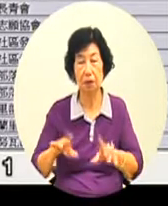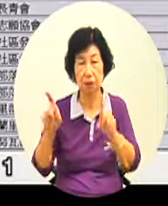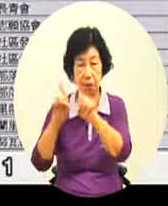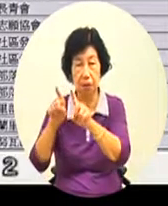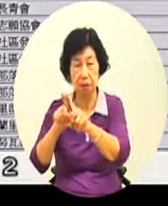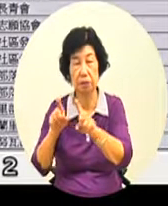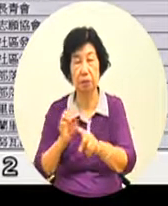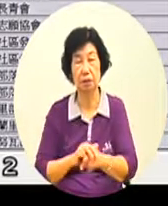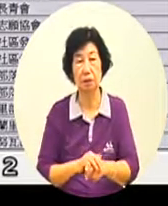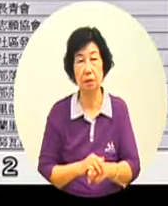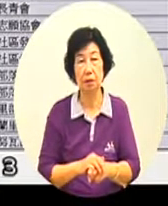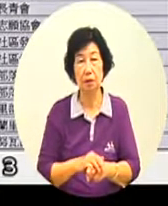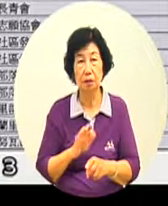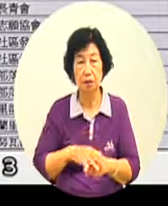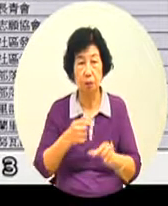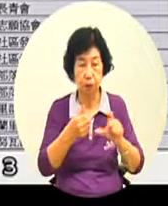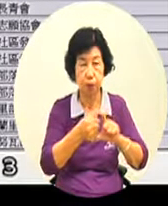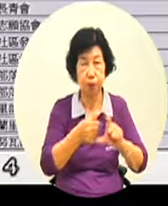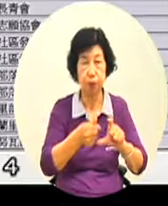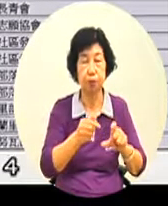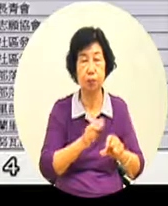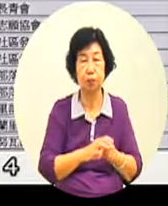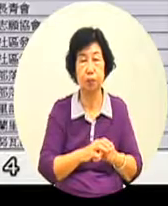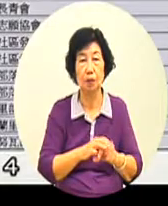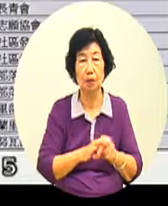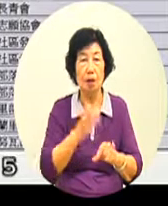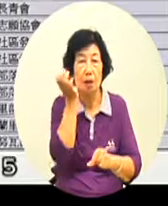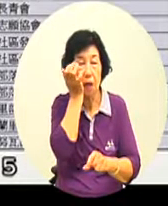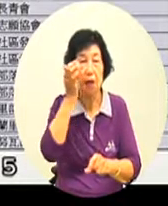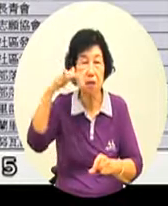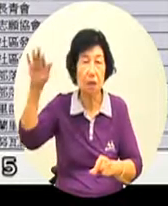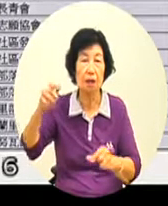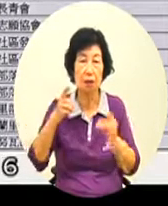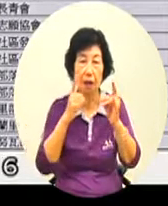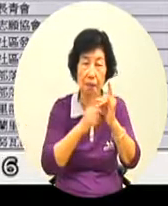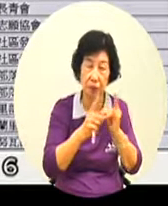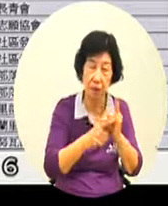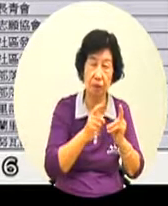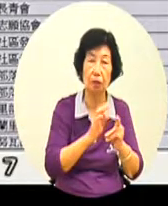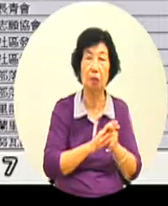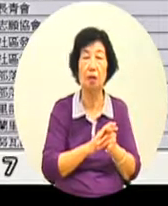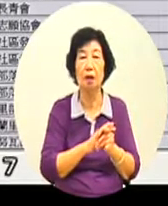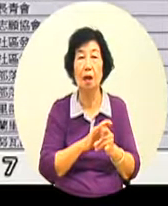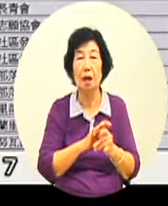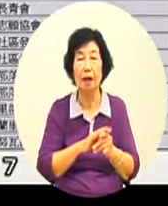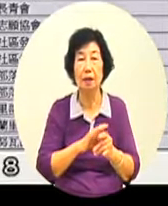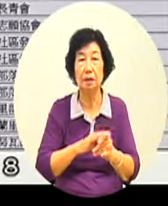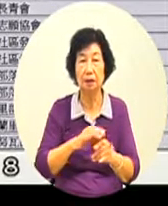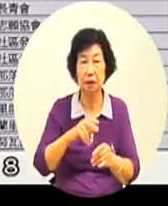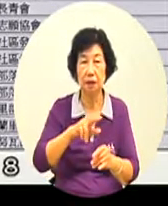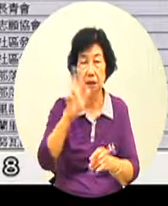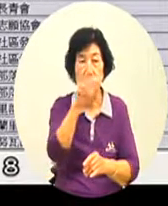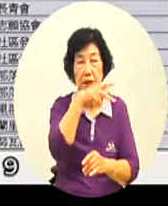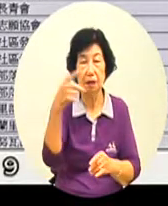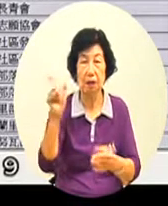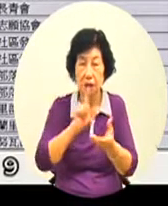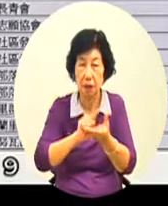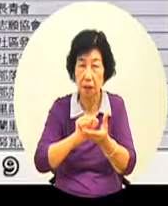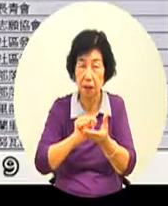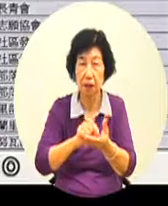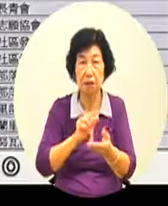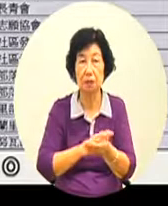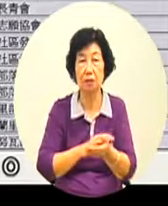在我们那个区、总共已经有岡山、弥陀跟燕巢这三个行政区、已经有日照一个